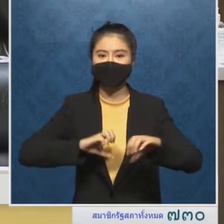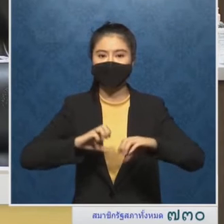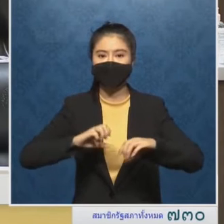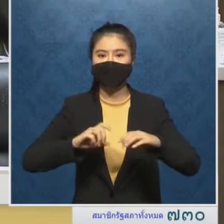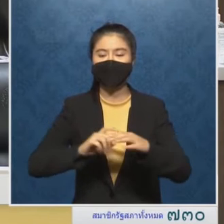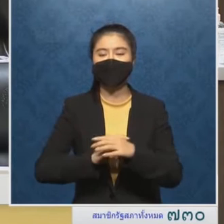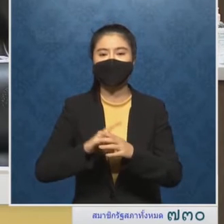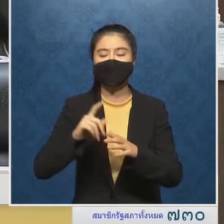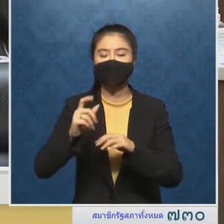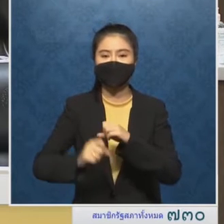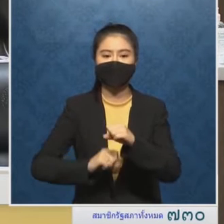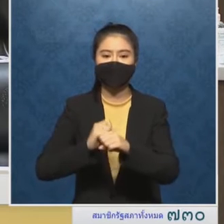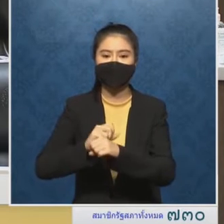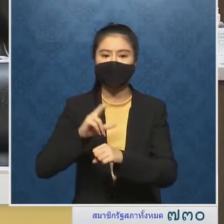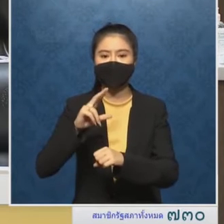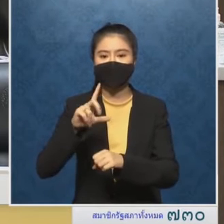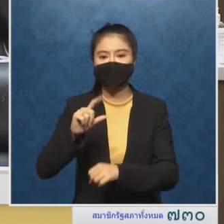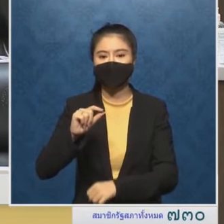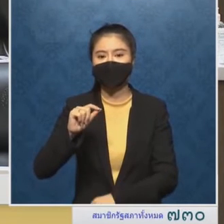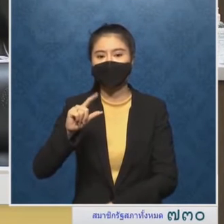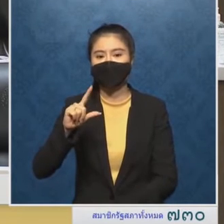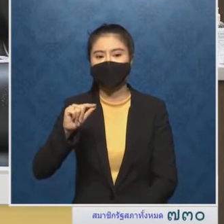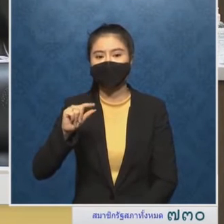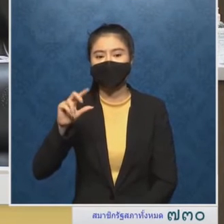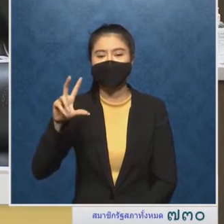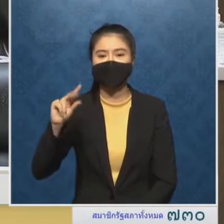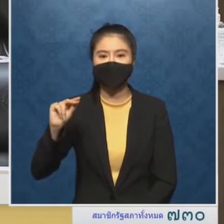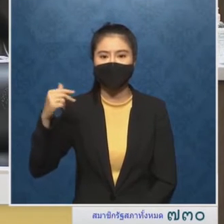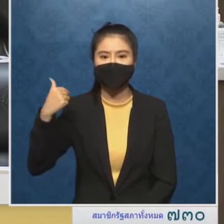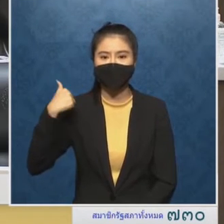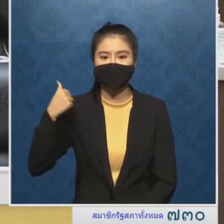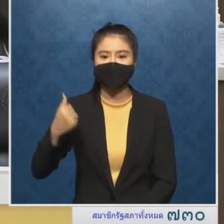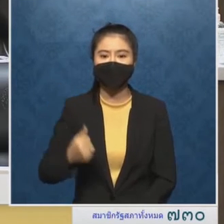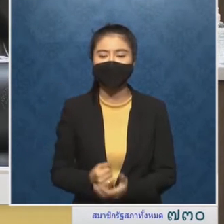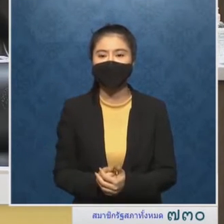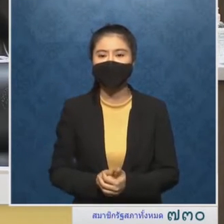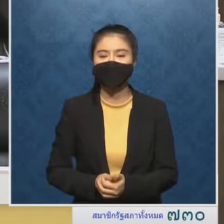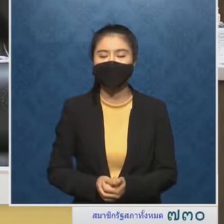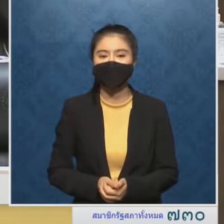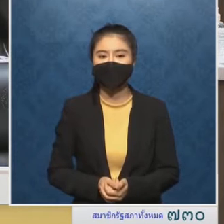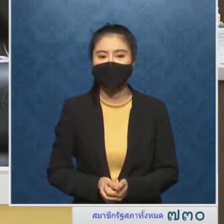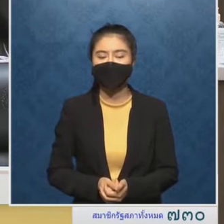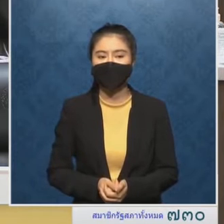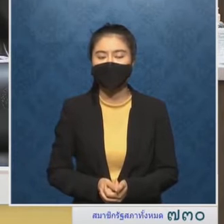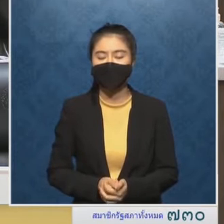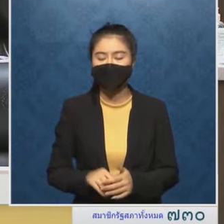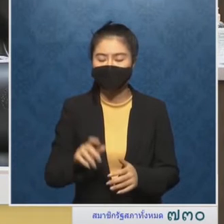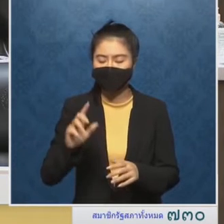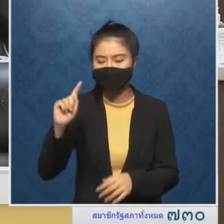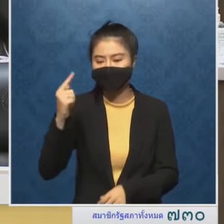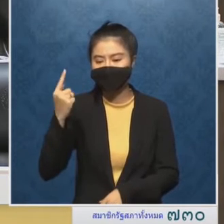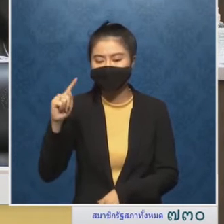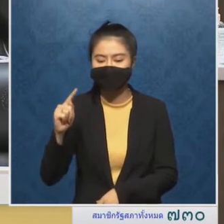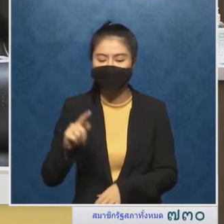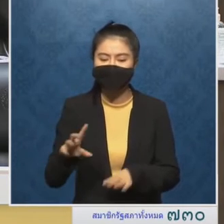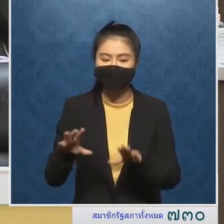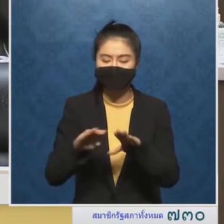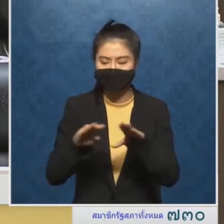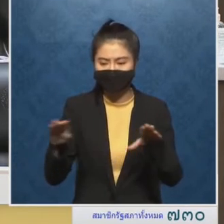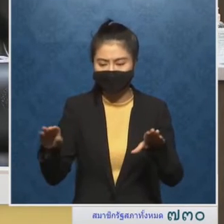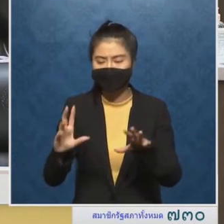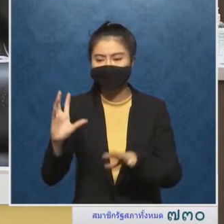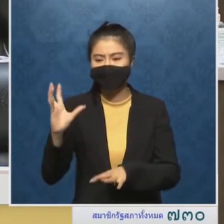าเมื่อ 2030 ปี ทีแล้วขาดทั้งความธรรสมัยขาดทั้งความหลากหลายใหลายประการ